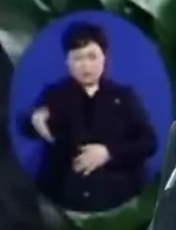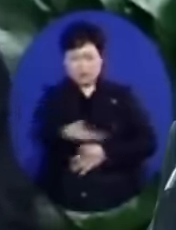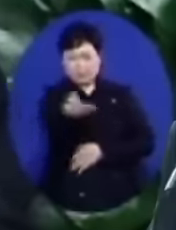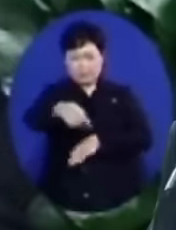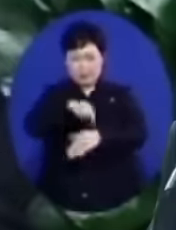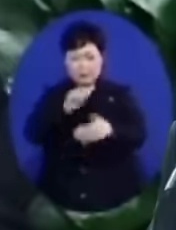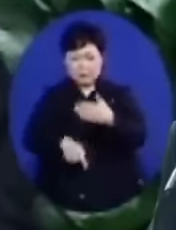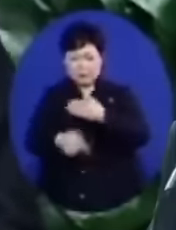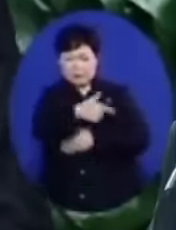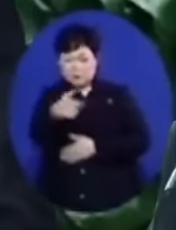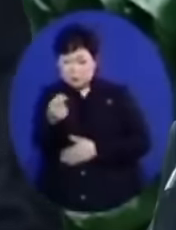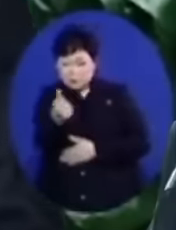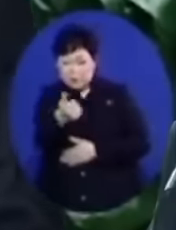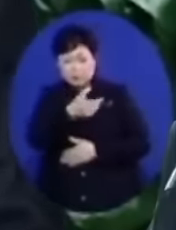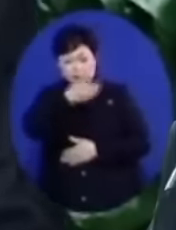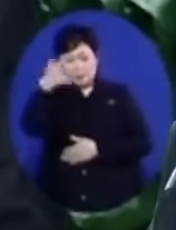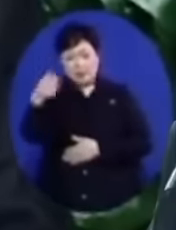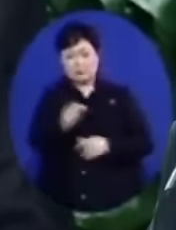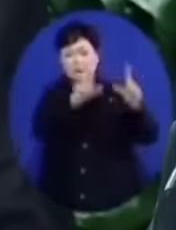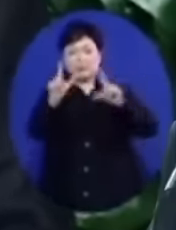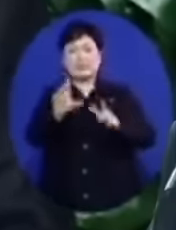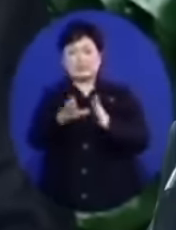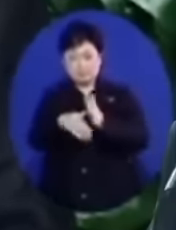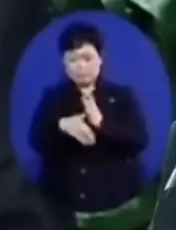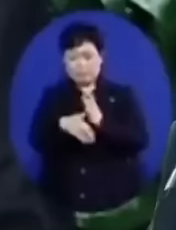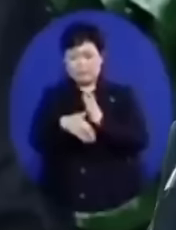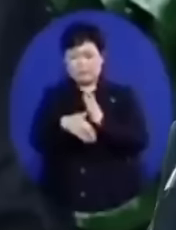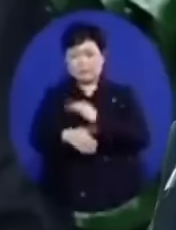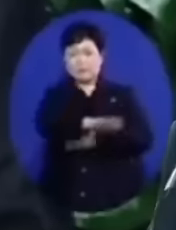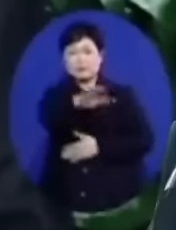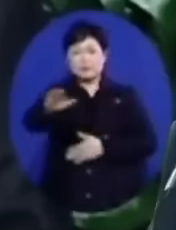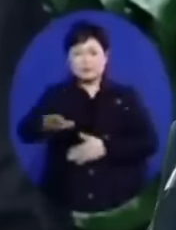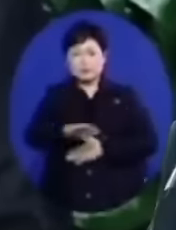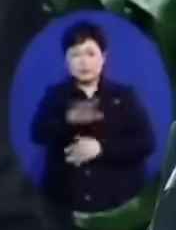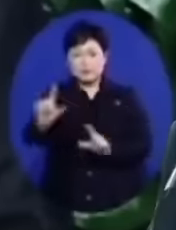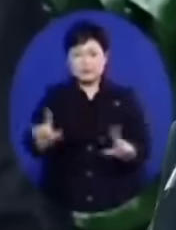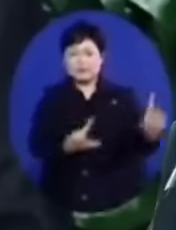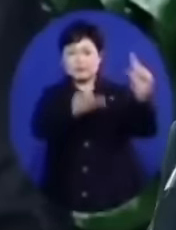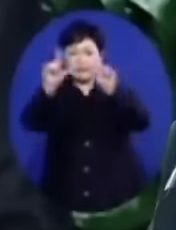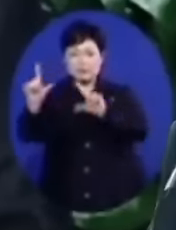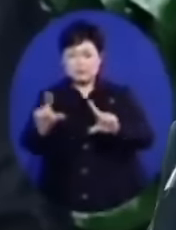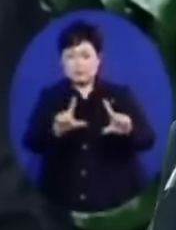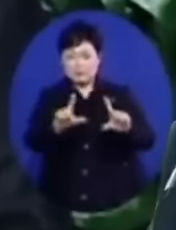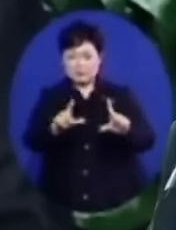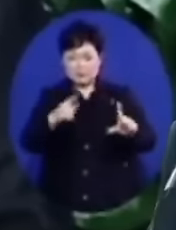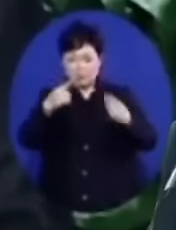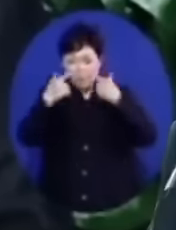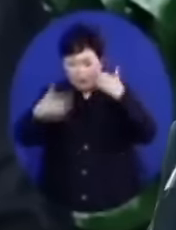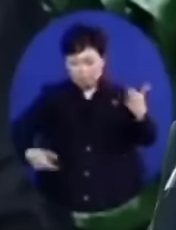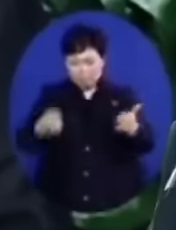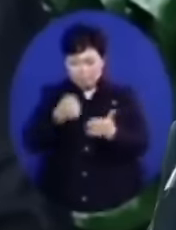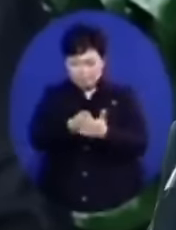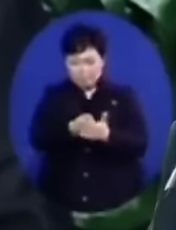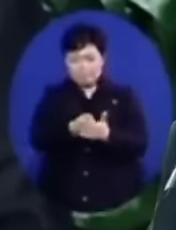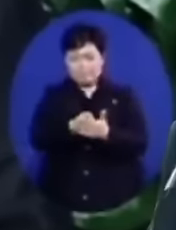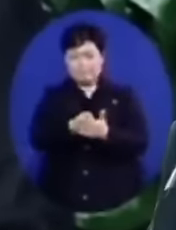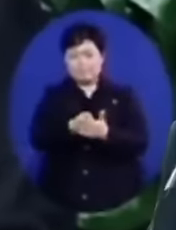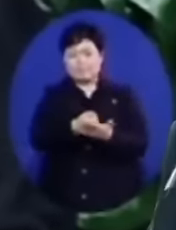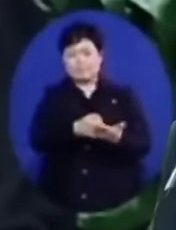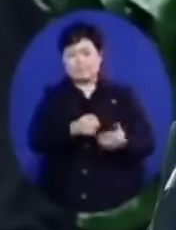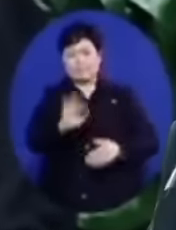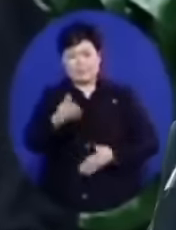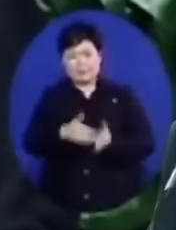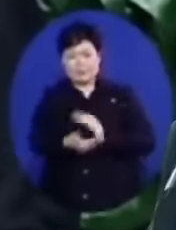주시는 크고 작은 꿈을 품고 살 때 우리 삶이 흐트러지지 아니하고 우리 삶이 이루어지는 것입니다. 지금